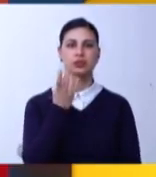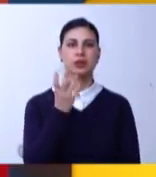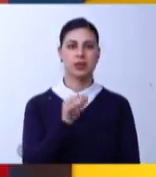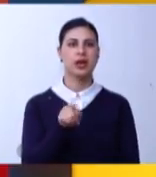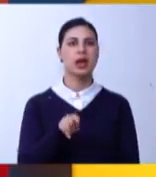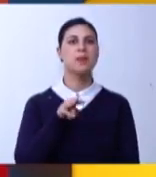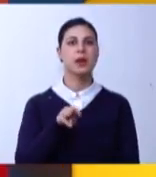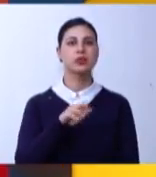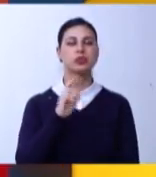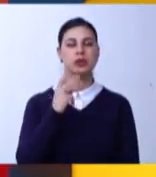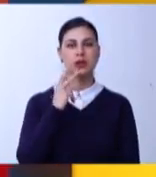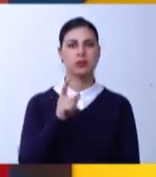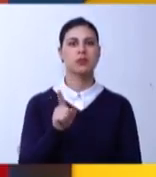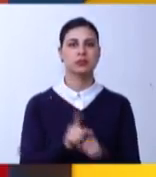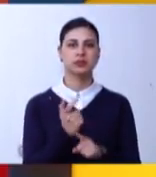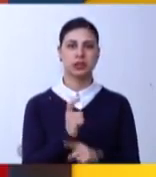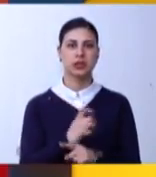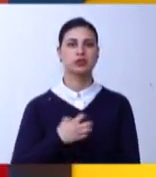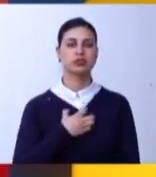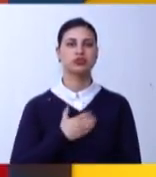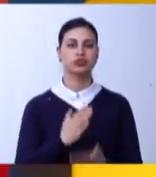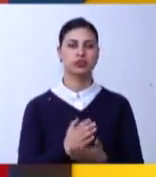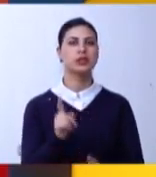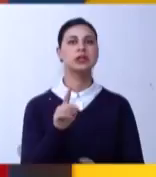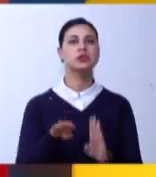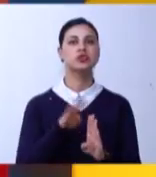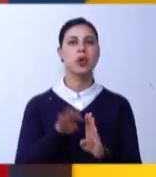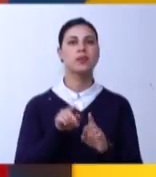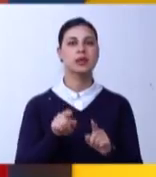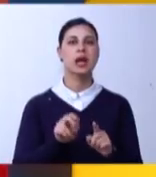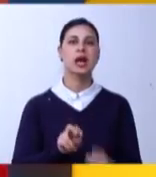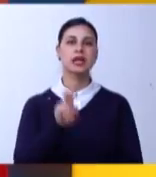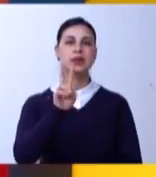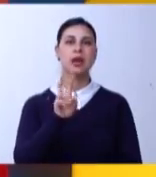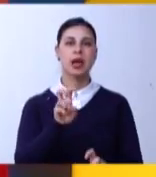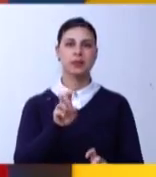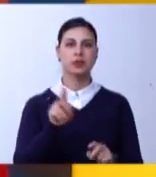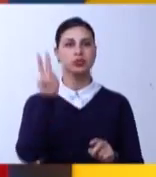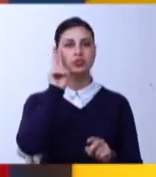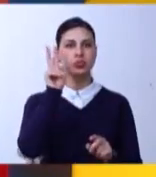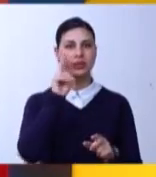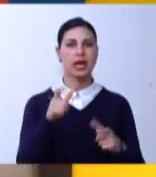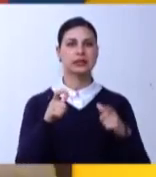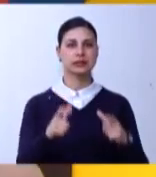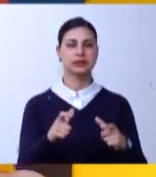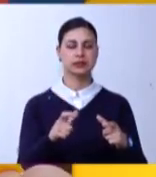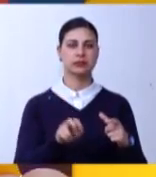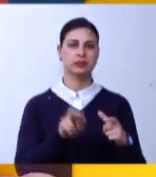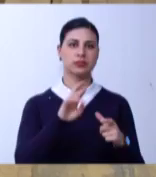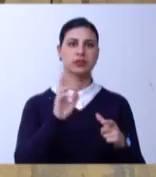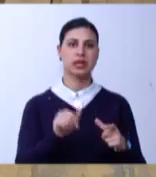მე 20 დგომას აუცილებლად ხაზს გავსვამთ, ხო? რა უპირატესობას გვაძლევს კიბეებით უნიტასთან მისვლა და